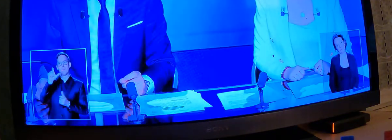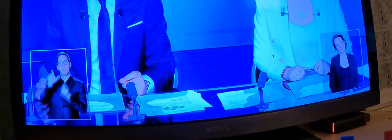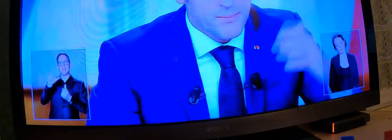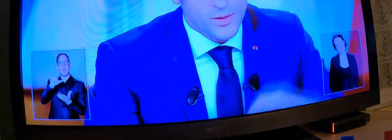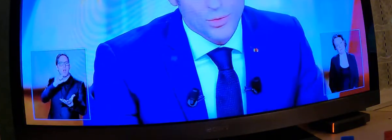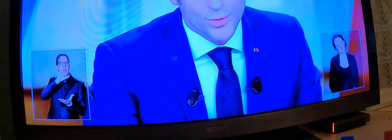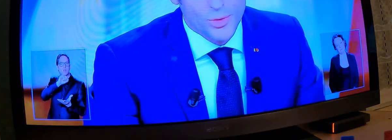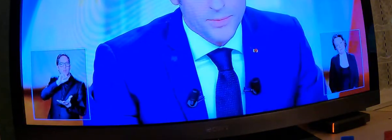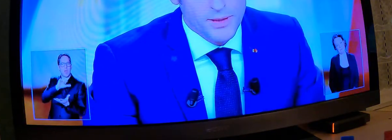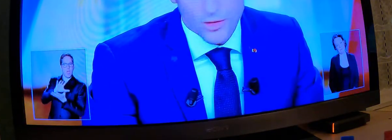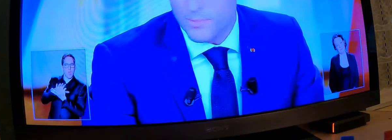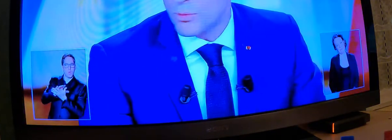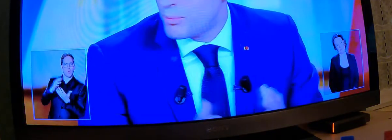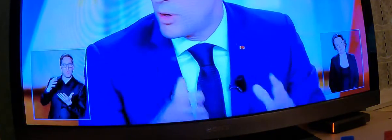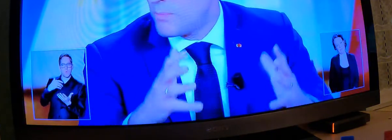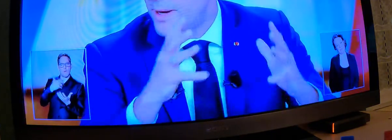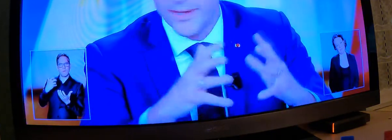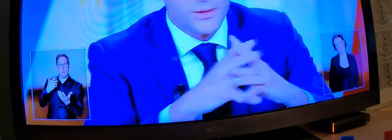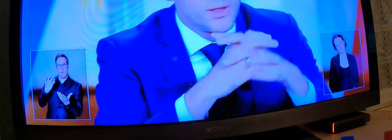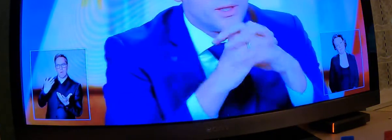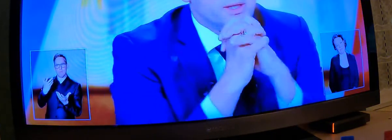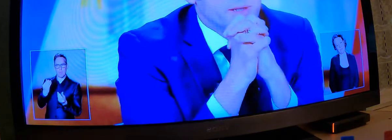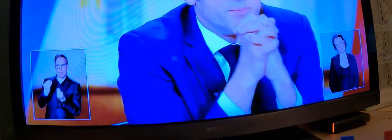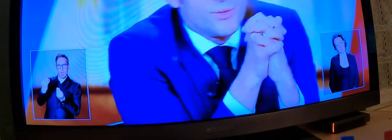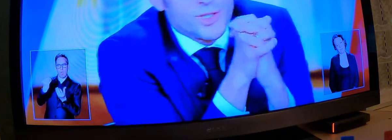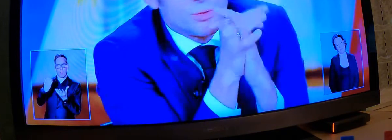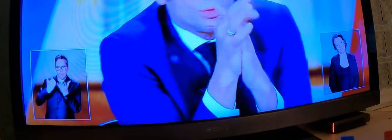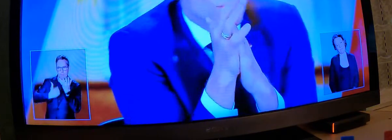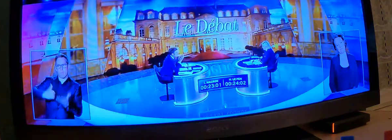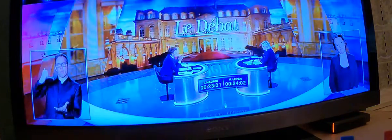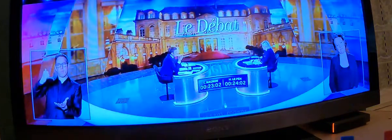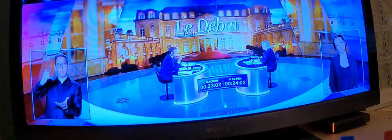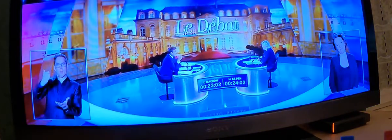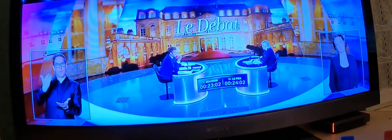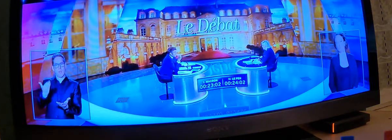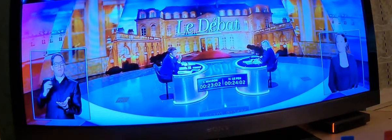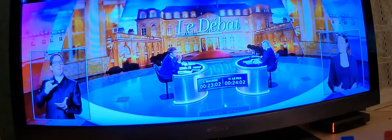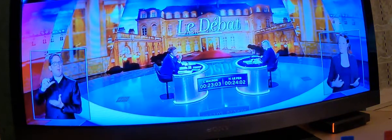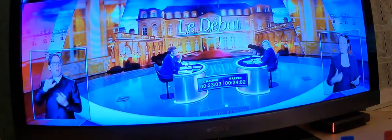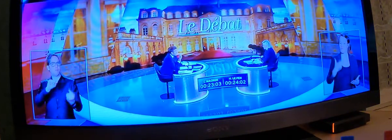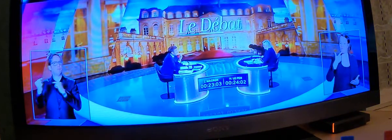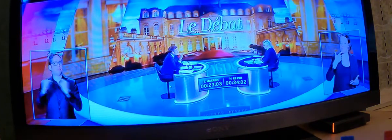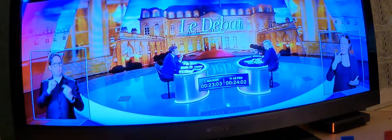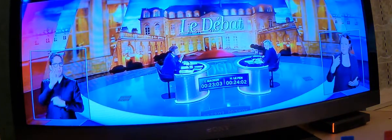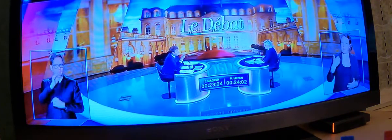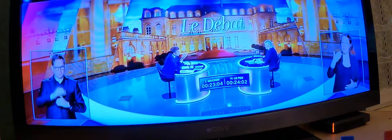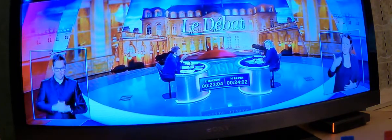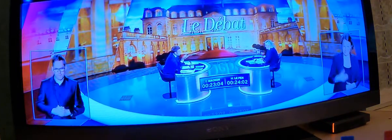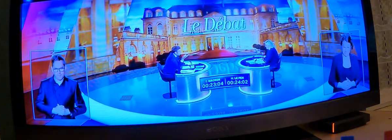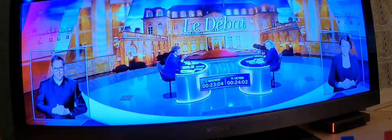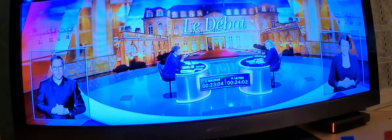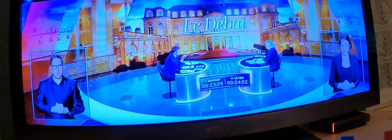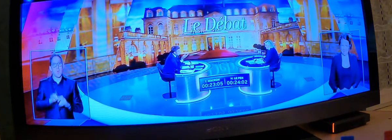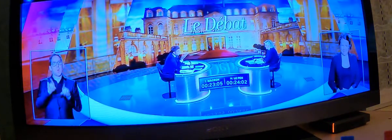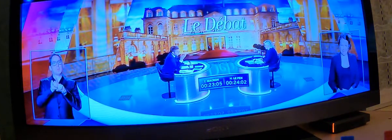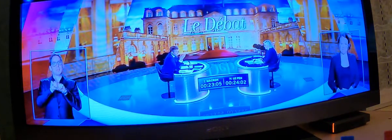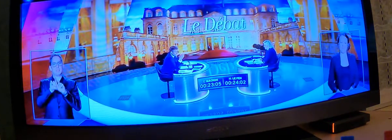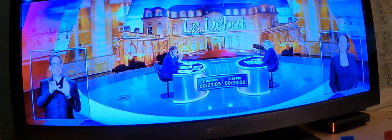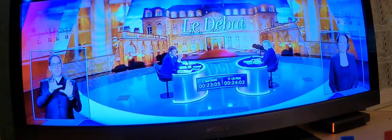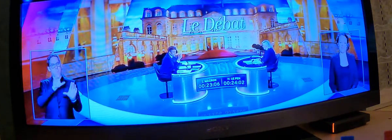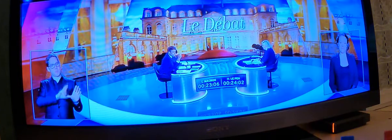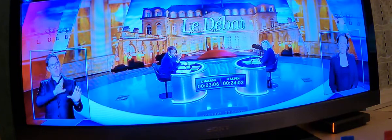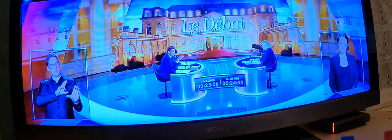et permettre l'autonomie. J'espère qu'on pourra en parler, des plus âgés d'entre nous. On va en On a parler. aussi à améliorer le niveau des retraites.